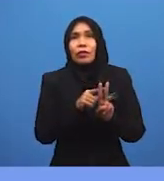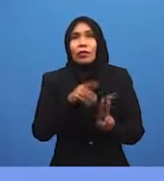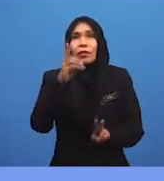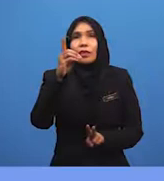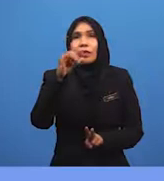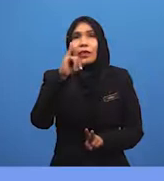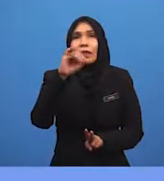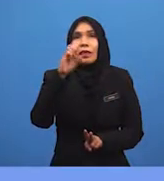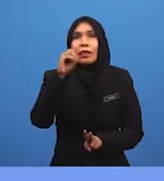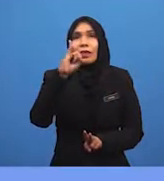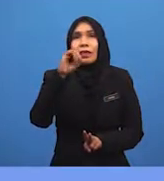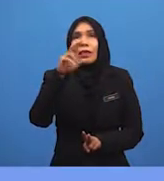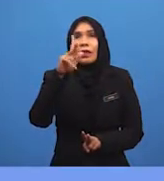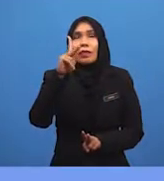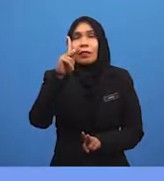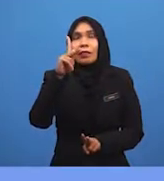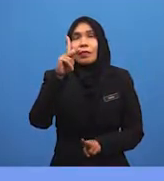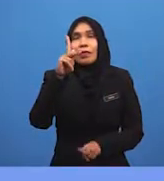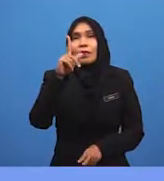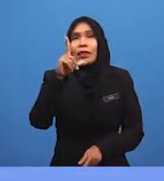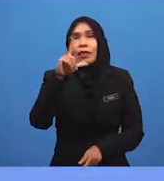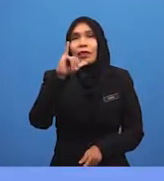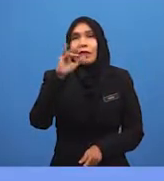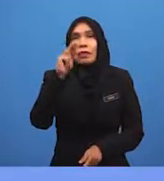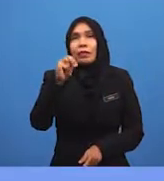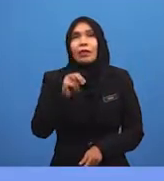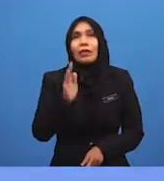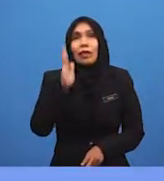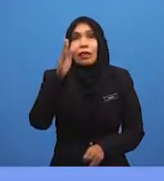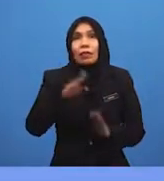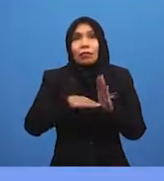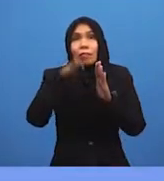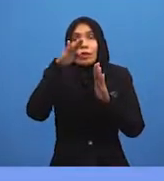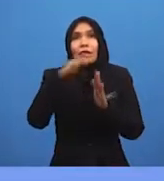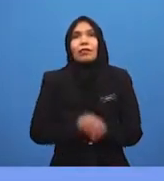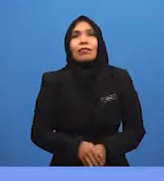meningkat. Ketiga, sukar mendapat kawan.